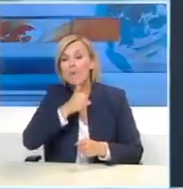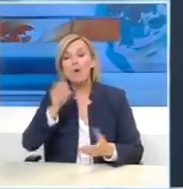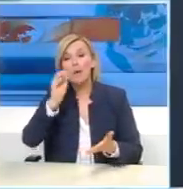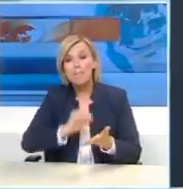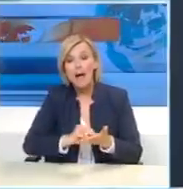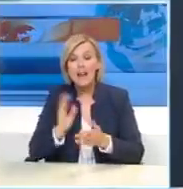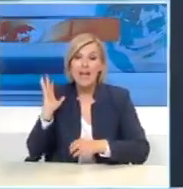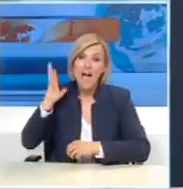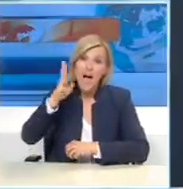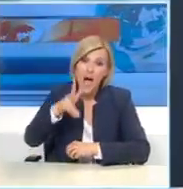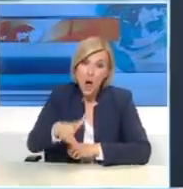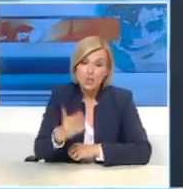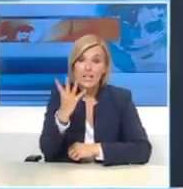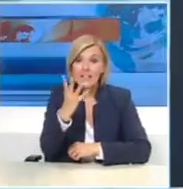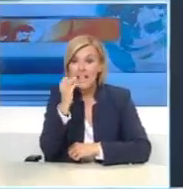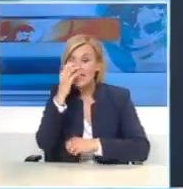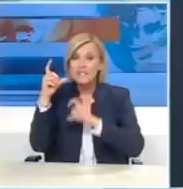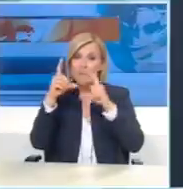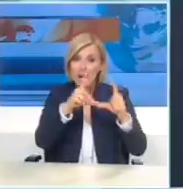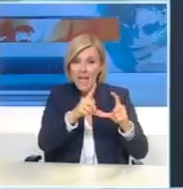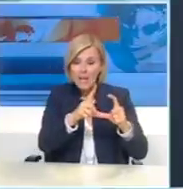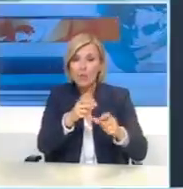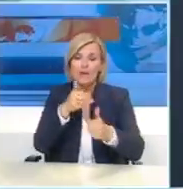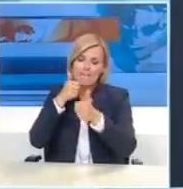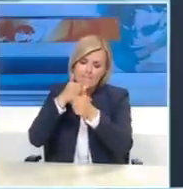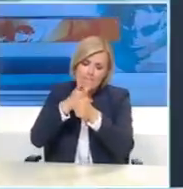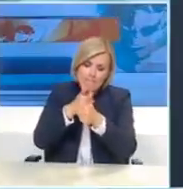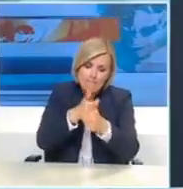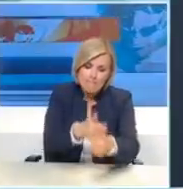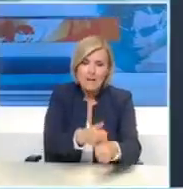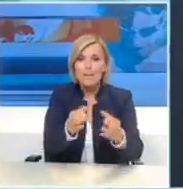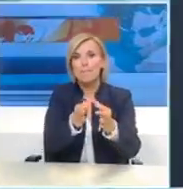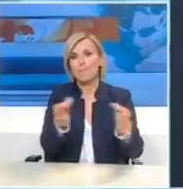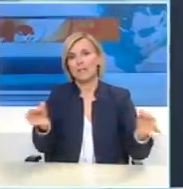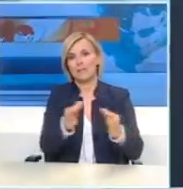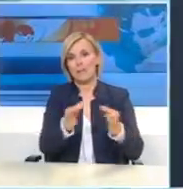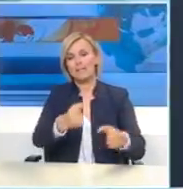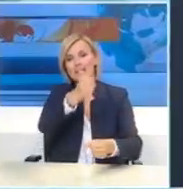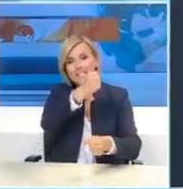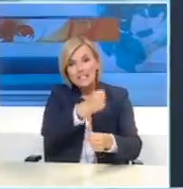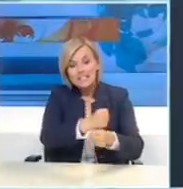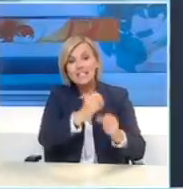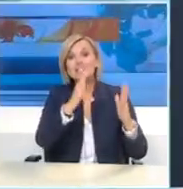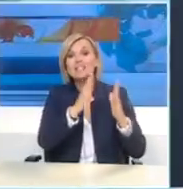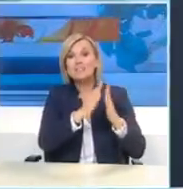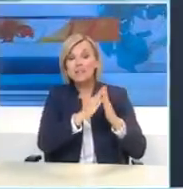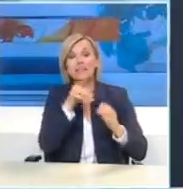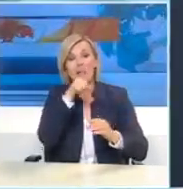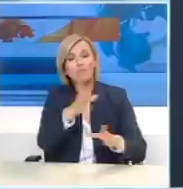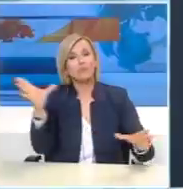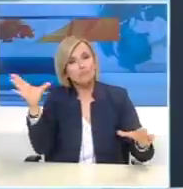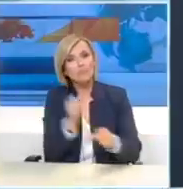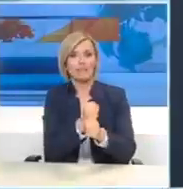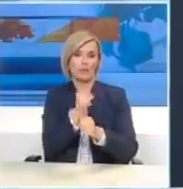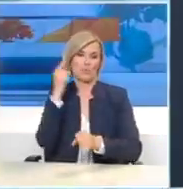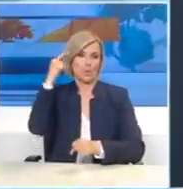4 Μαΐου συνεχίζουμε να τηρούμε πιστά τα μέτρα που βρίσκονται σε ισχύ. Συνεχίζουμε να μένουμε σπίτι για να μπορούμε να πετύχουμε το στόχο